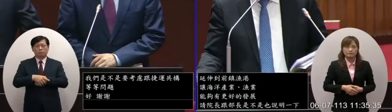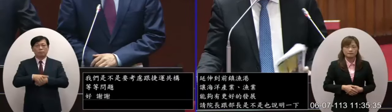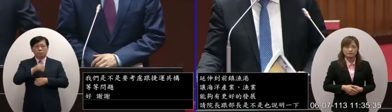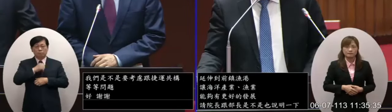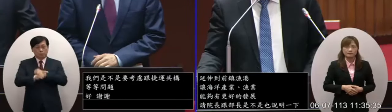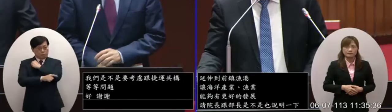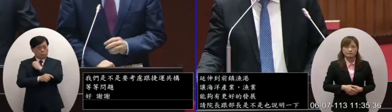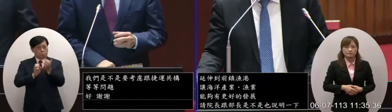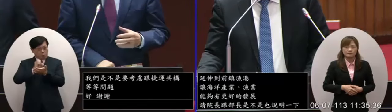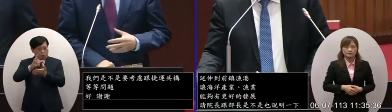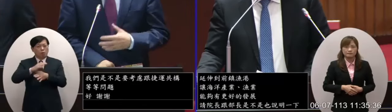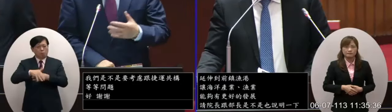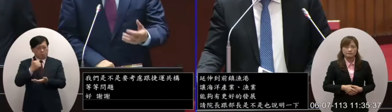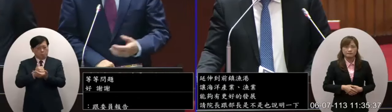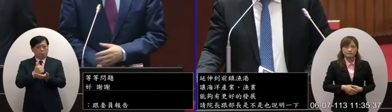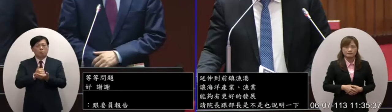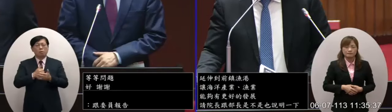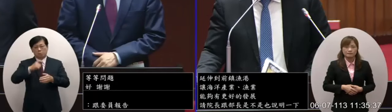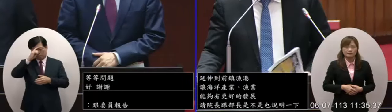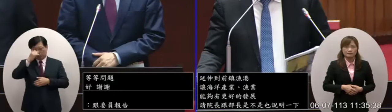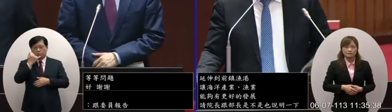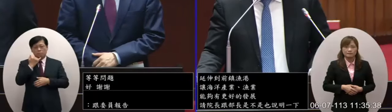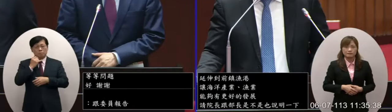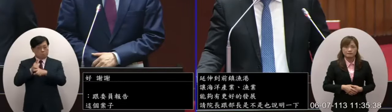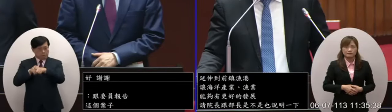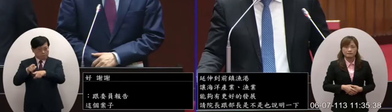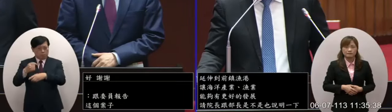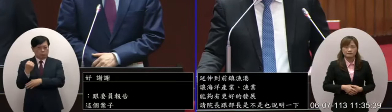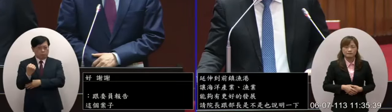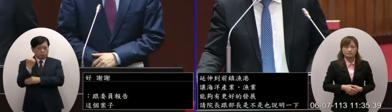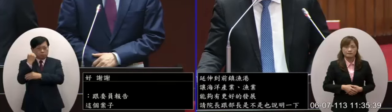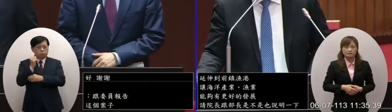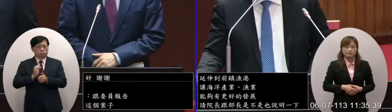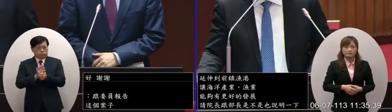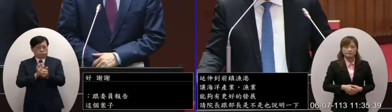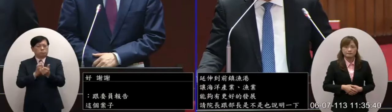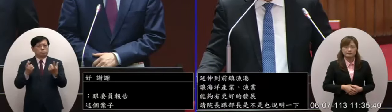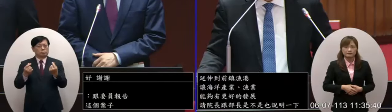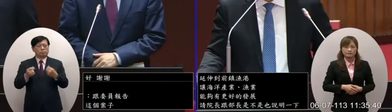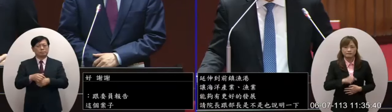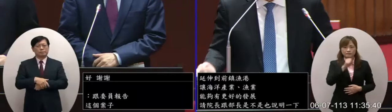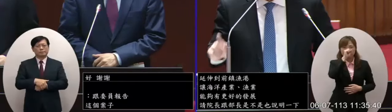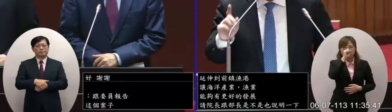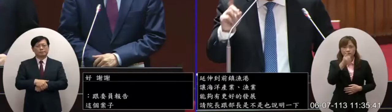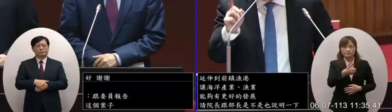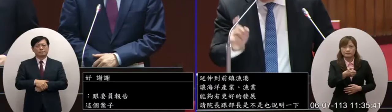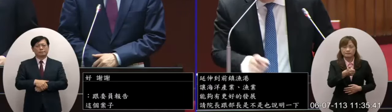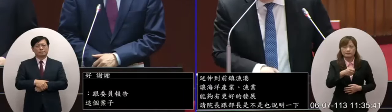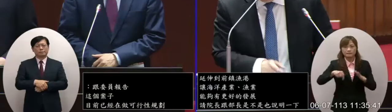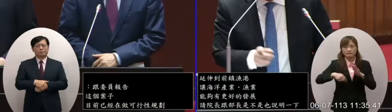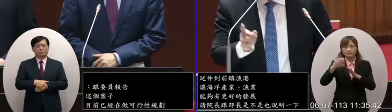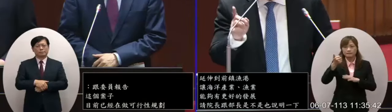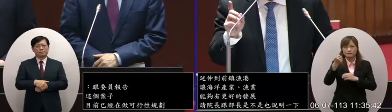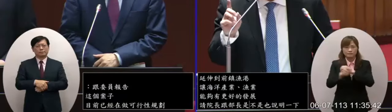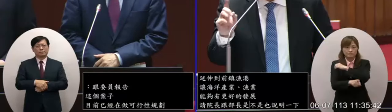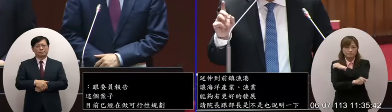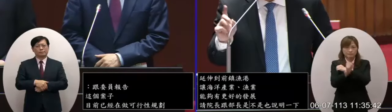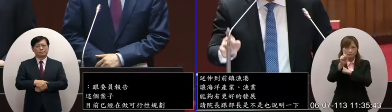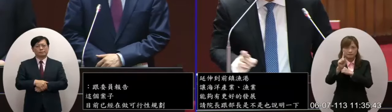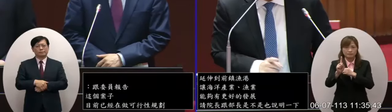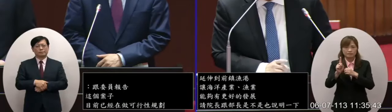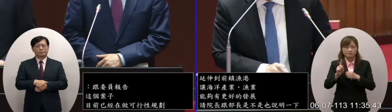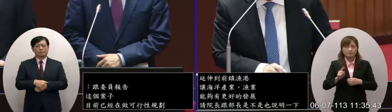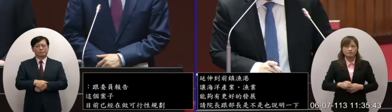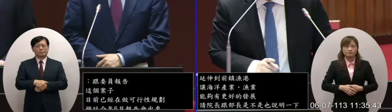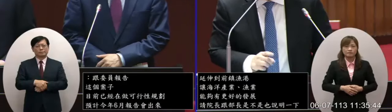期末报告会出来，那我们希望朝来支持跟推动的方向来。 好，谢谢院长。最后一点时间哈，